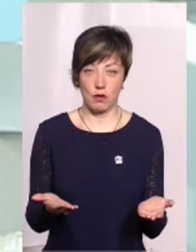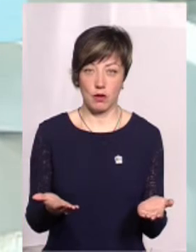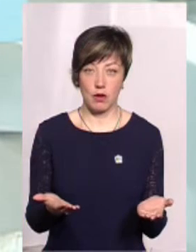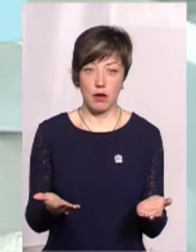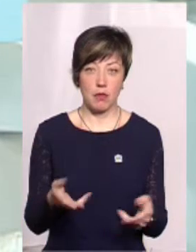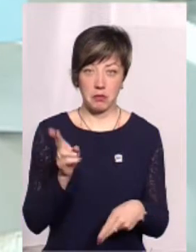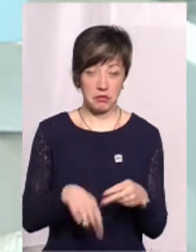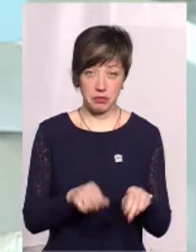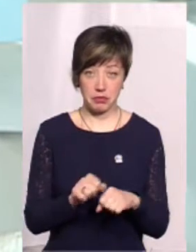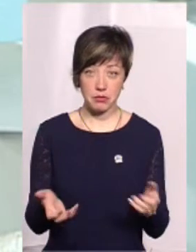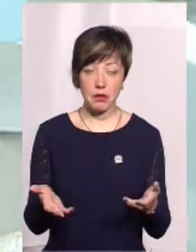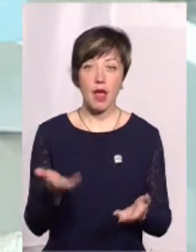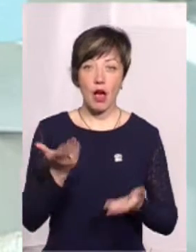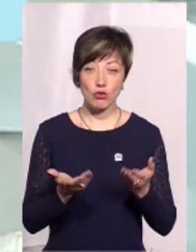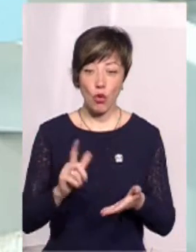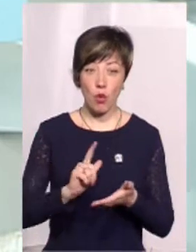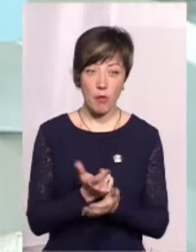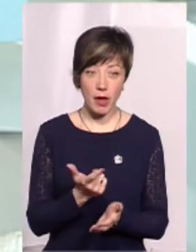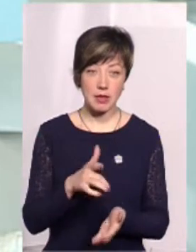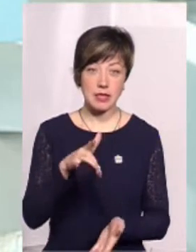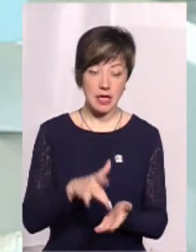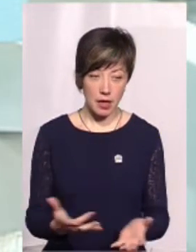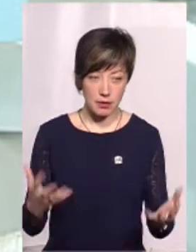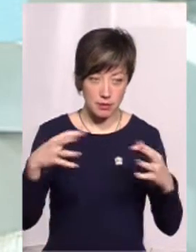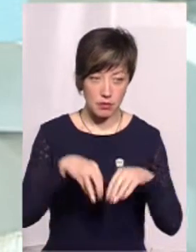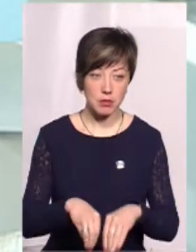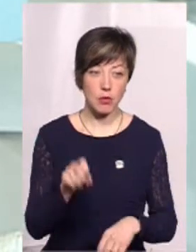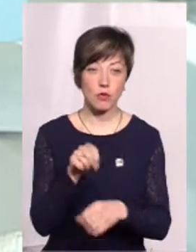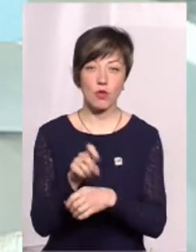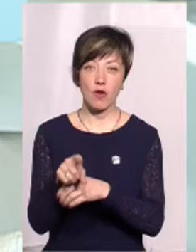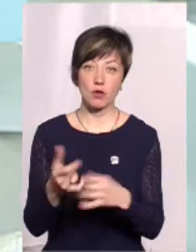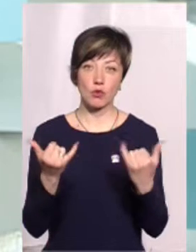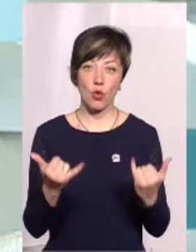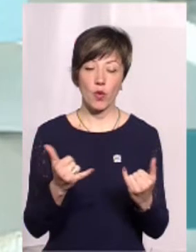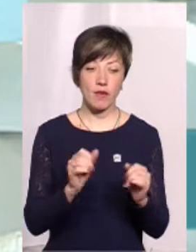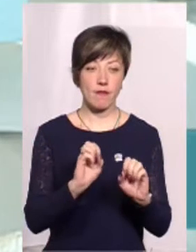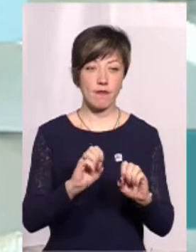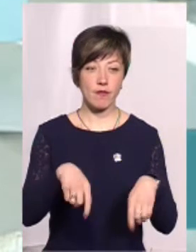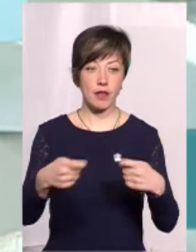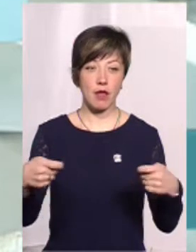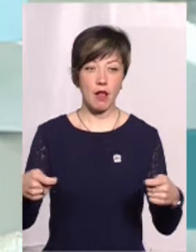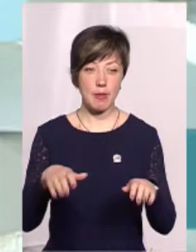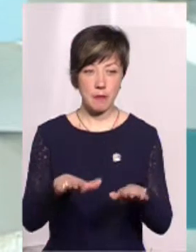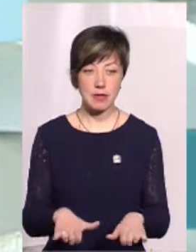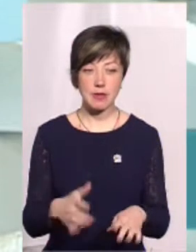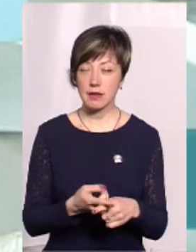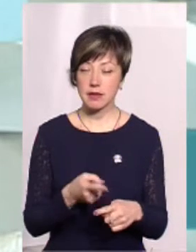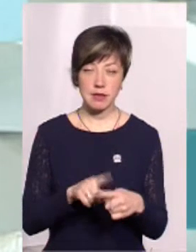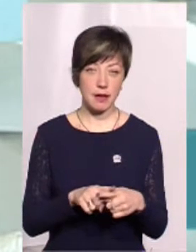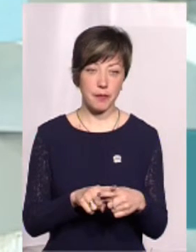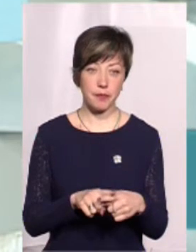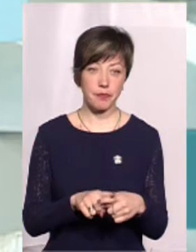що якщо ми знову тягнемо в центр всі ті повноваження, які сьогодні віддали наниз,